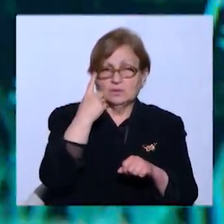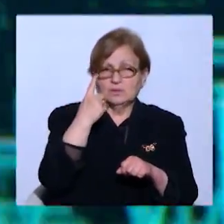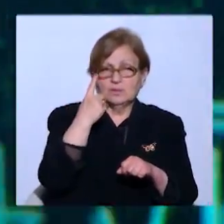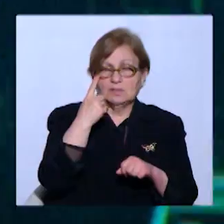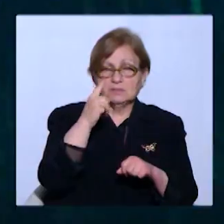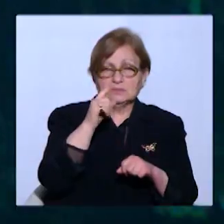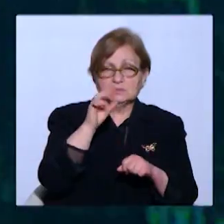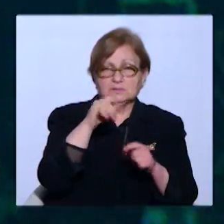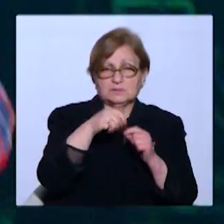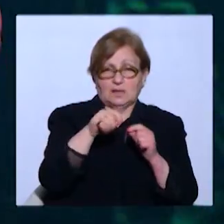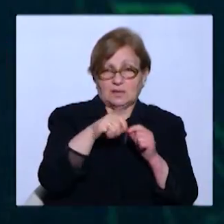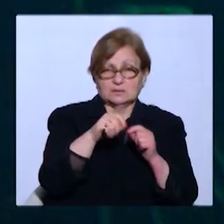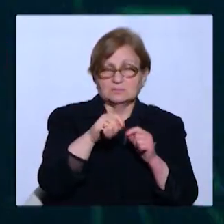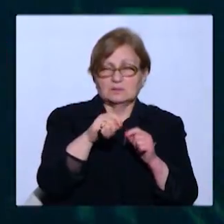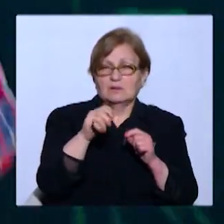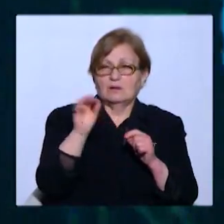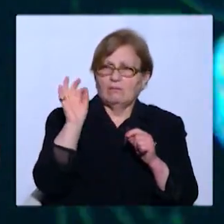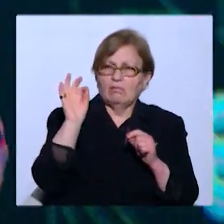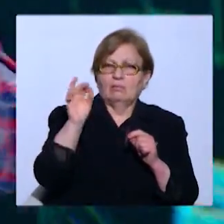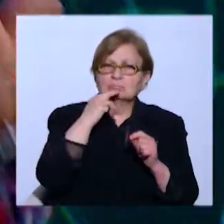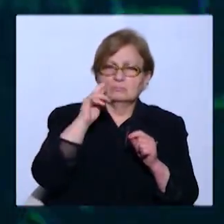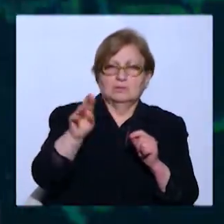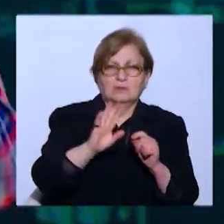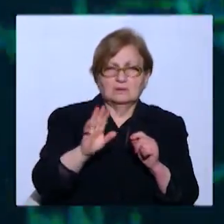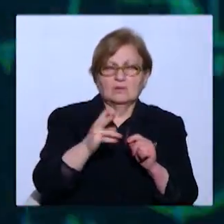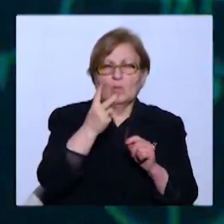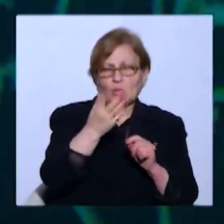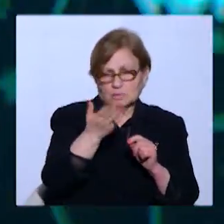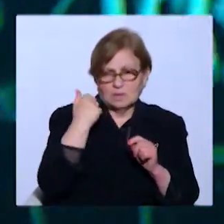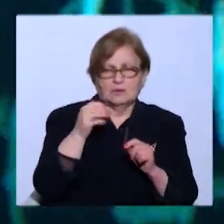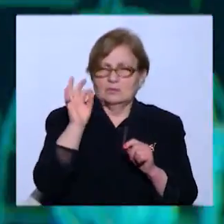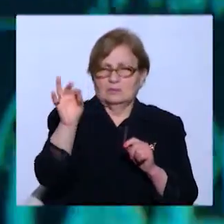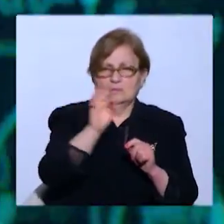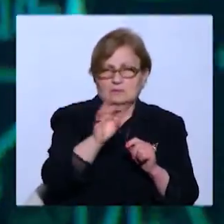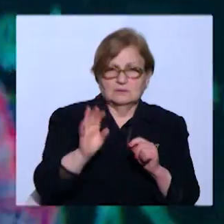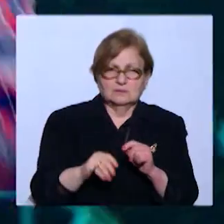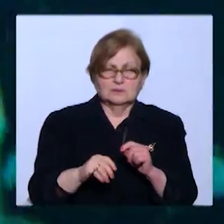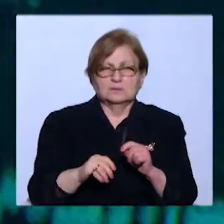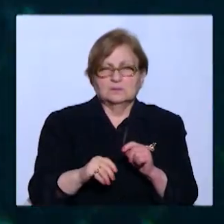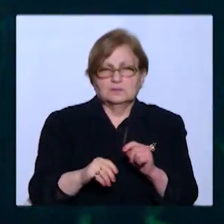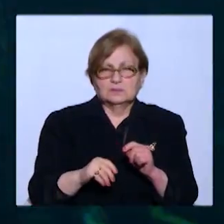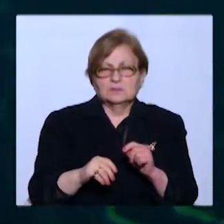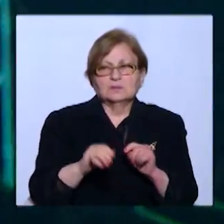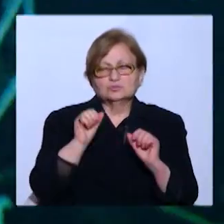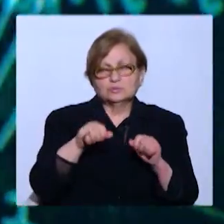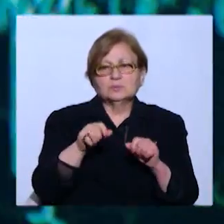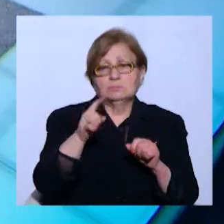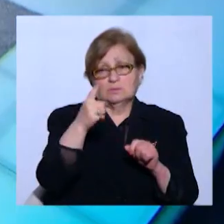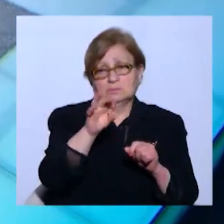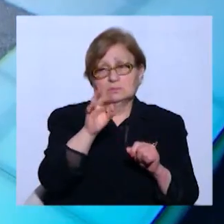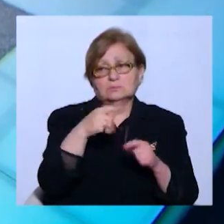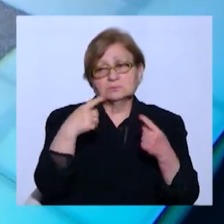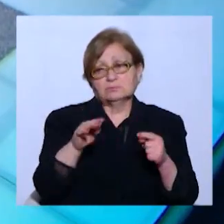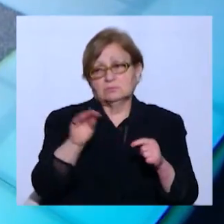აღარსად აღარ მიაკრათ, აიღოთ ორი ღერი და აღარსად აღარ მიაკრათ, ან ერთი ღერი აიღოთ და სადმე გადადოთ.